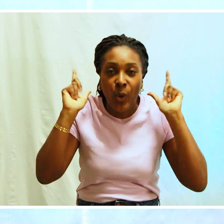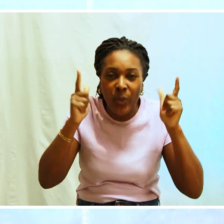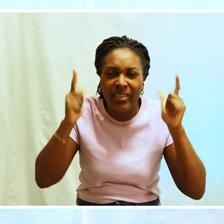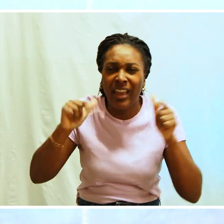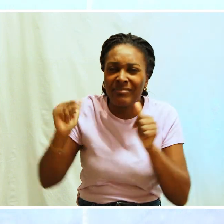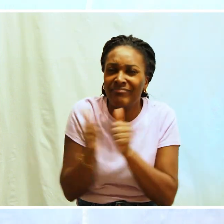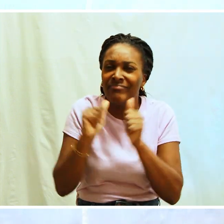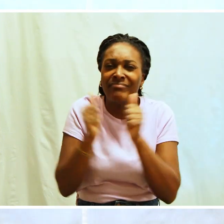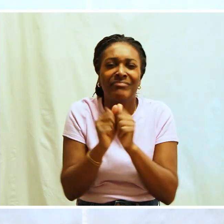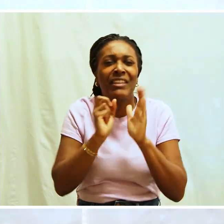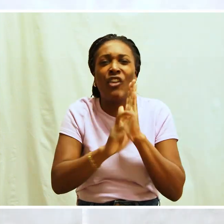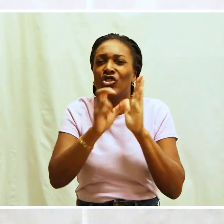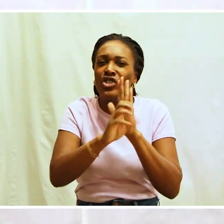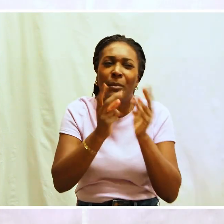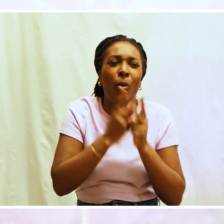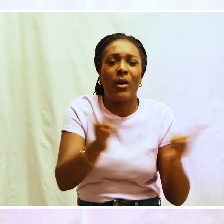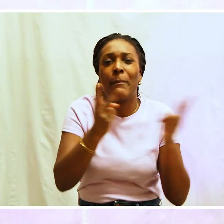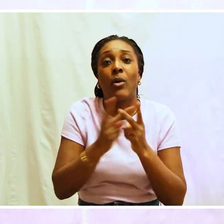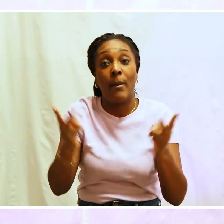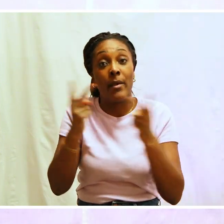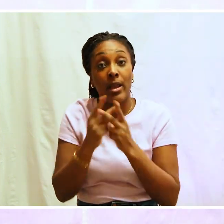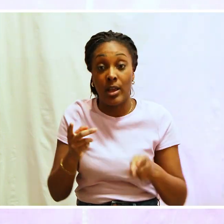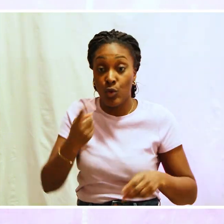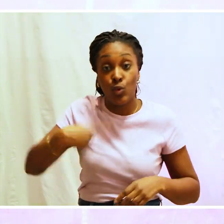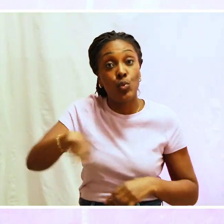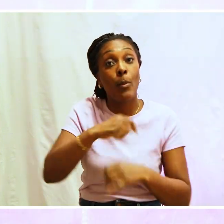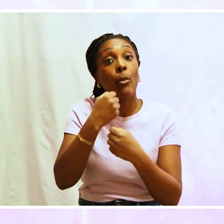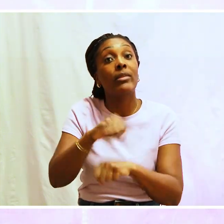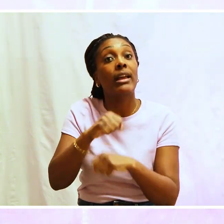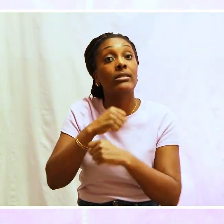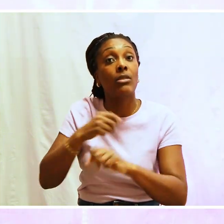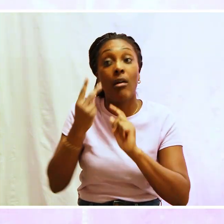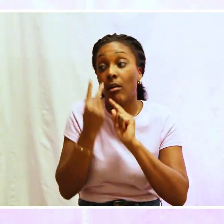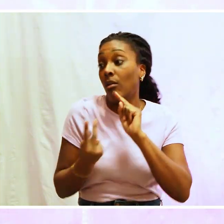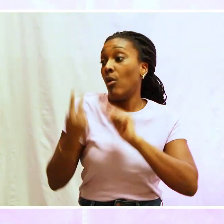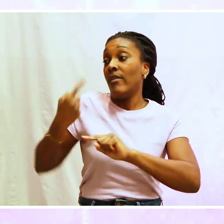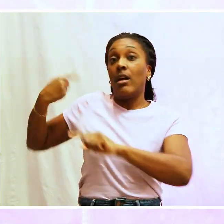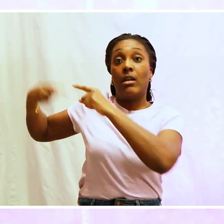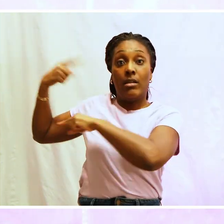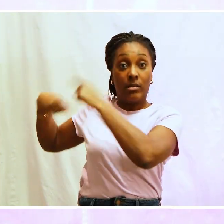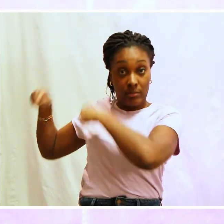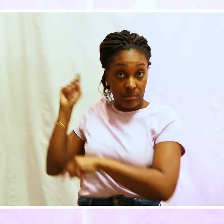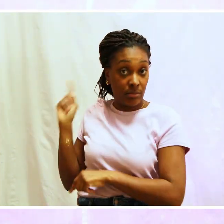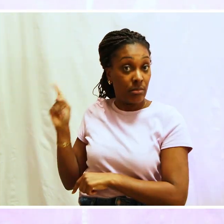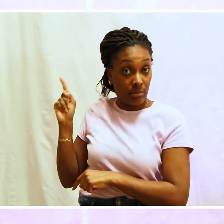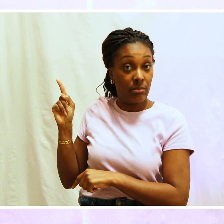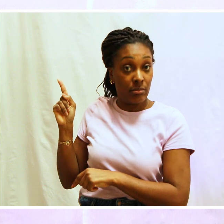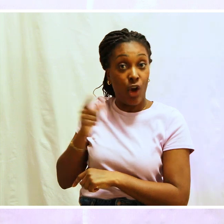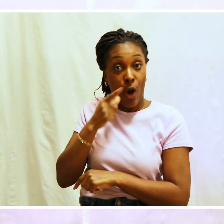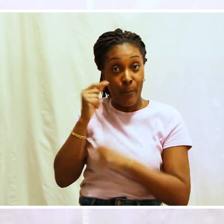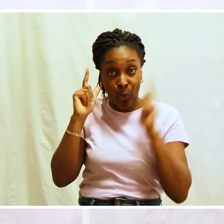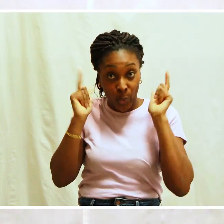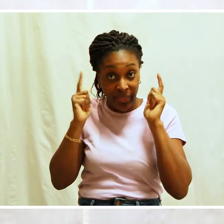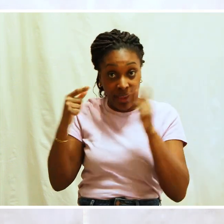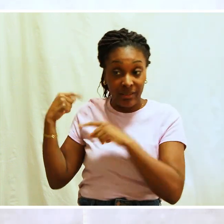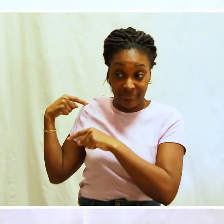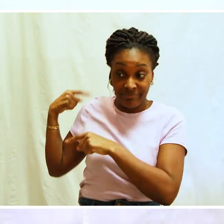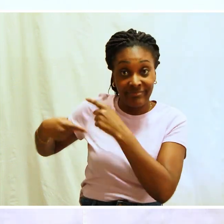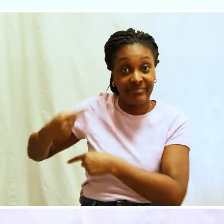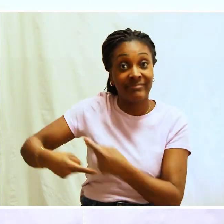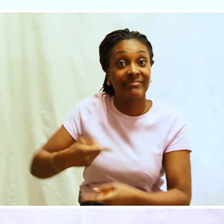être proclamé à ce moment-là et nous sommes issus en tant que protestants évangéliques de cette branche-là. Parce que cet